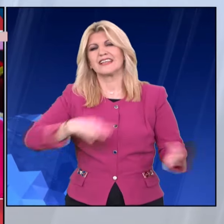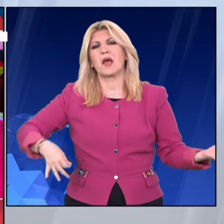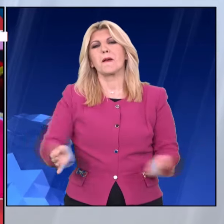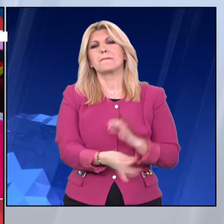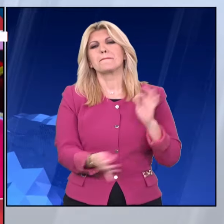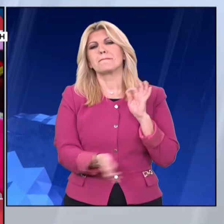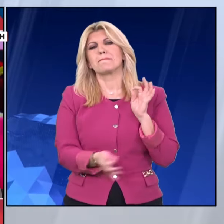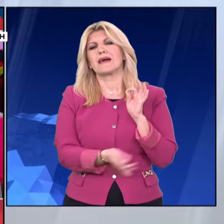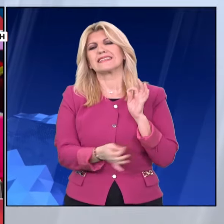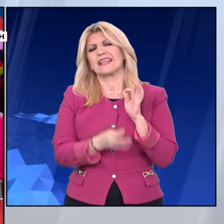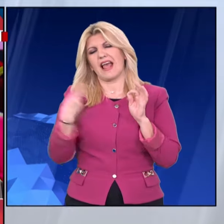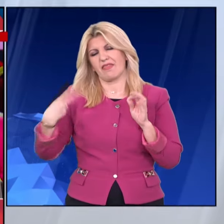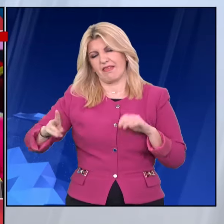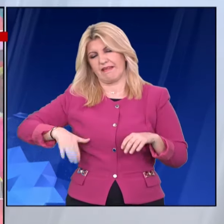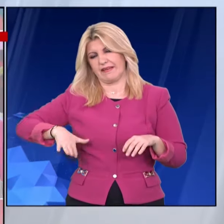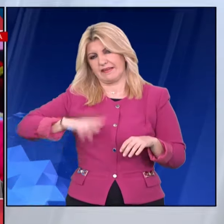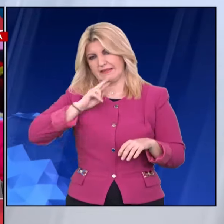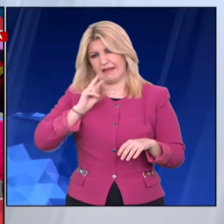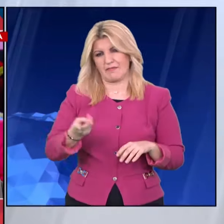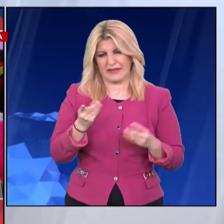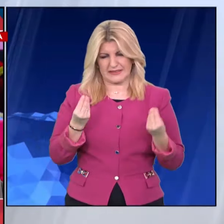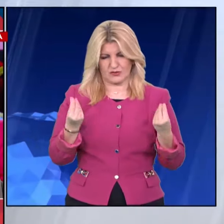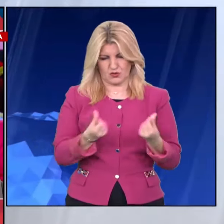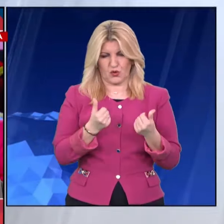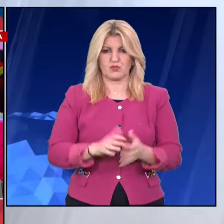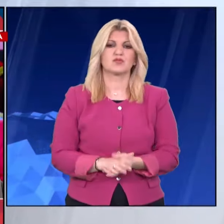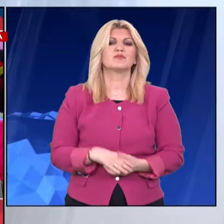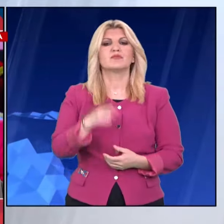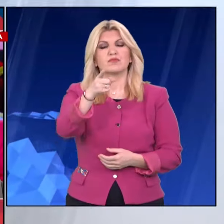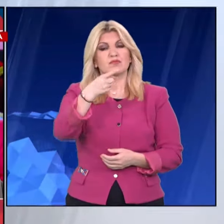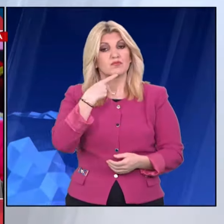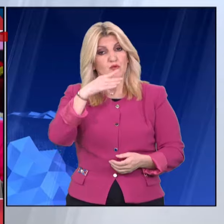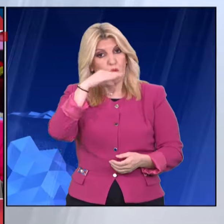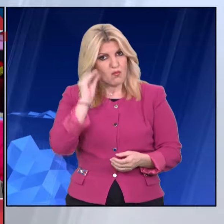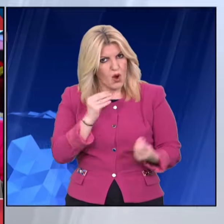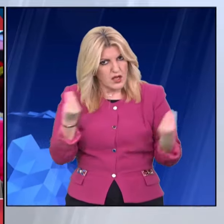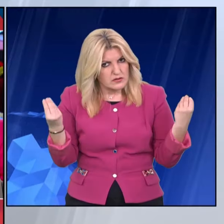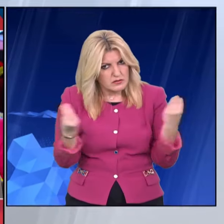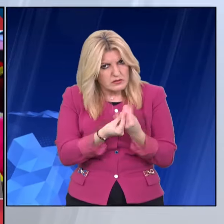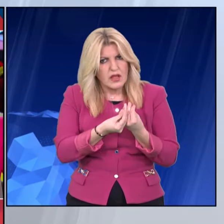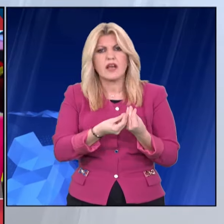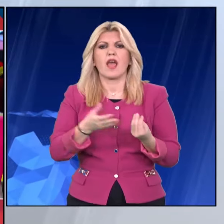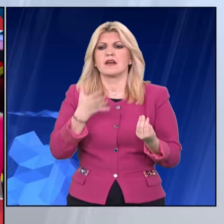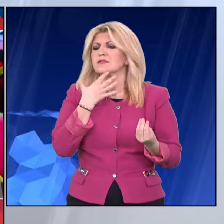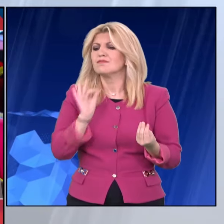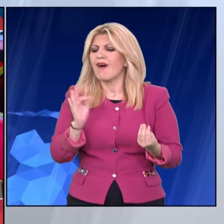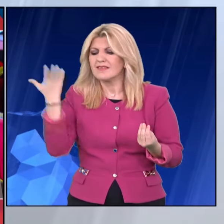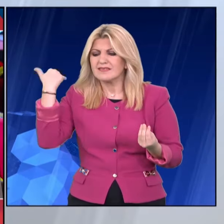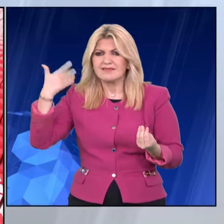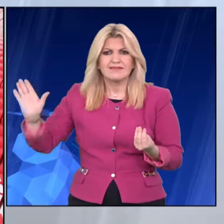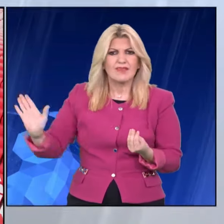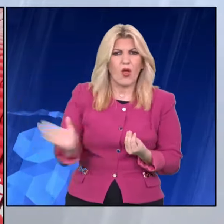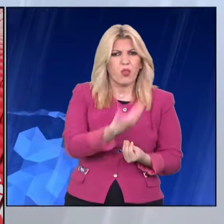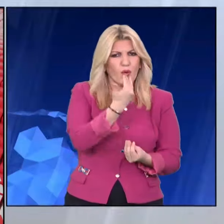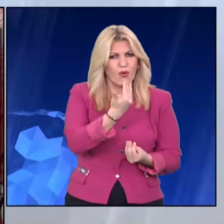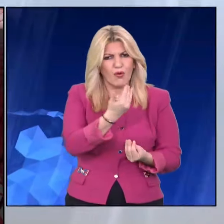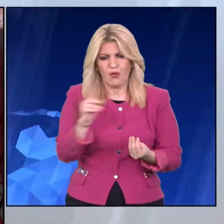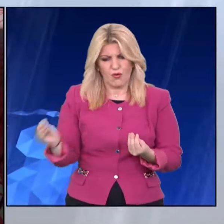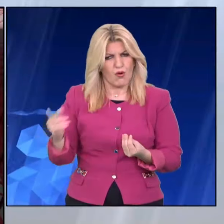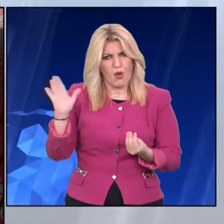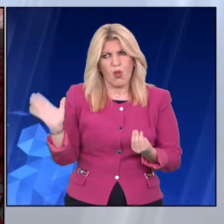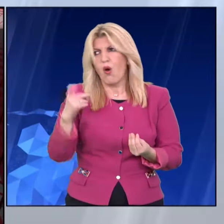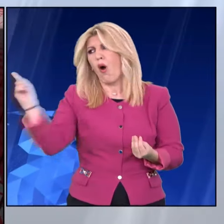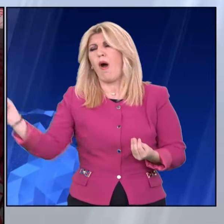καλά, ίσως και καλύτερα από όλους μας. Στο ΣΥΡΙΖΑ πρέπει να σταματήσει αυτή η κουλτούρα της προσωπικής ατζέντας. Στο νέο